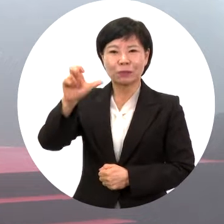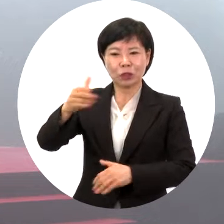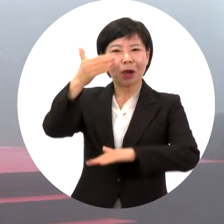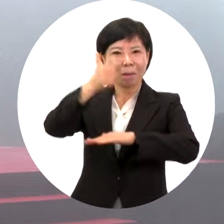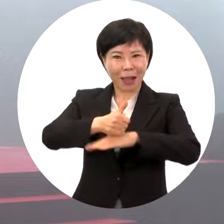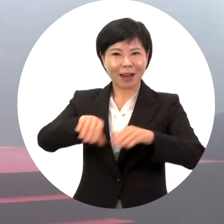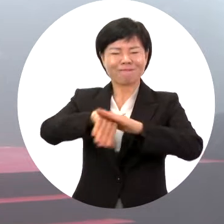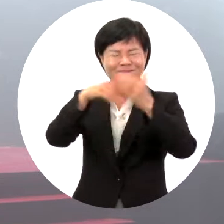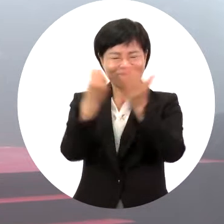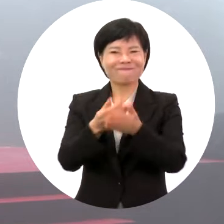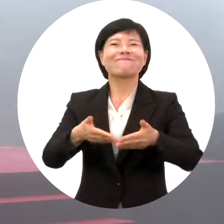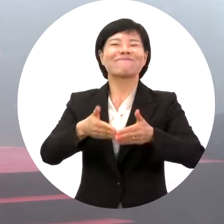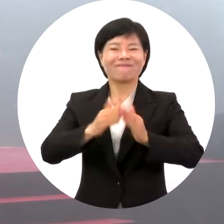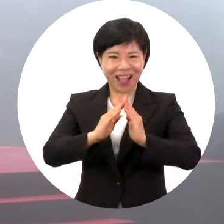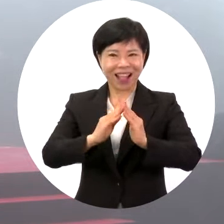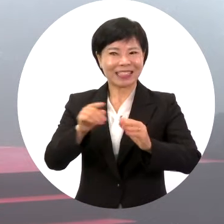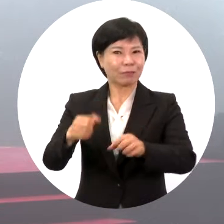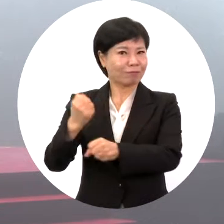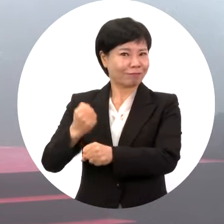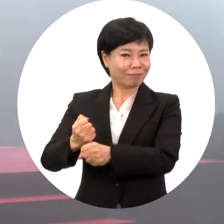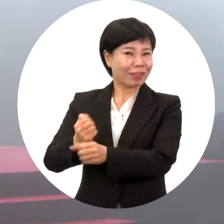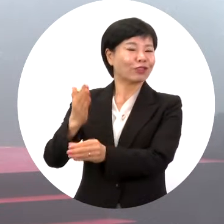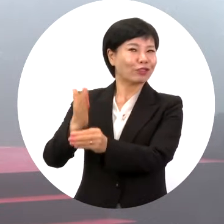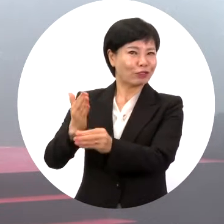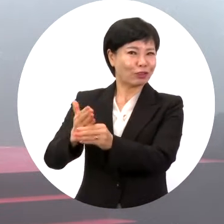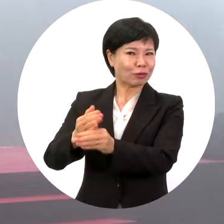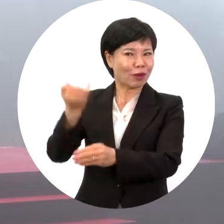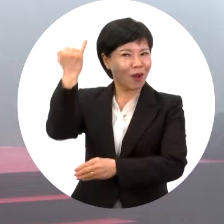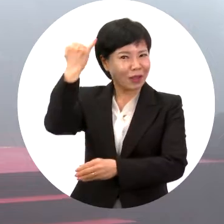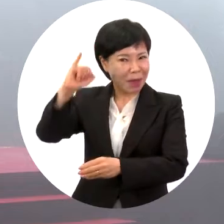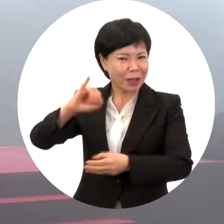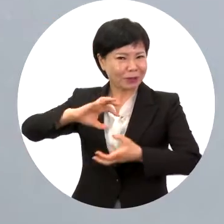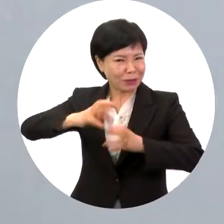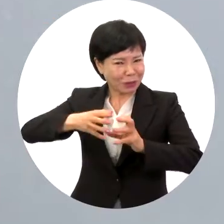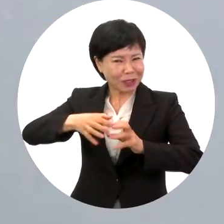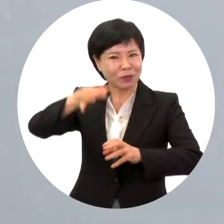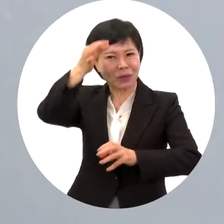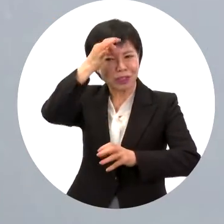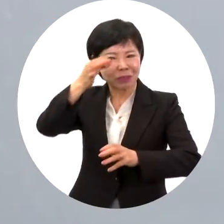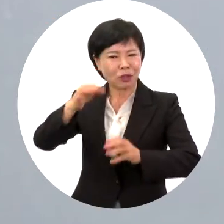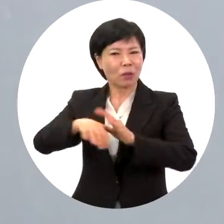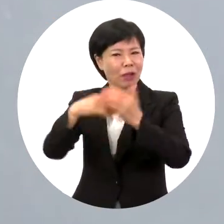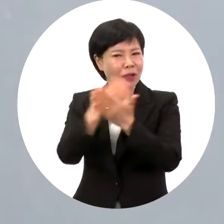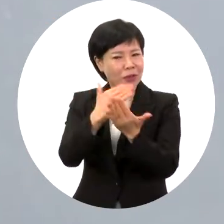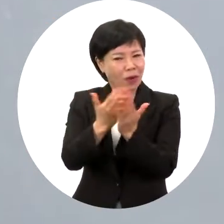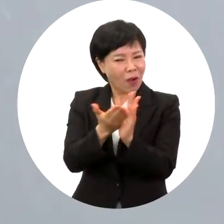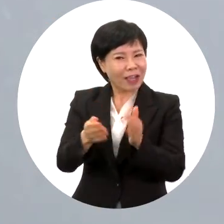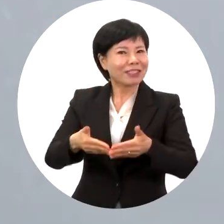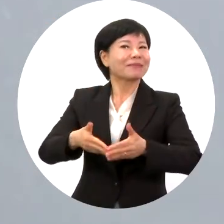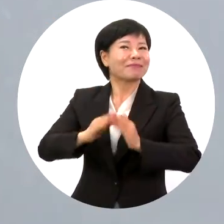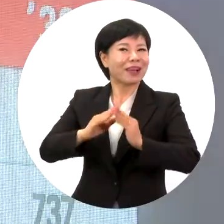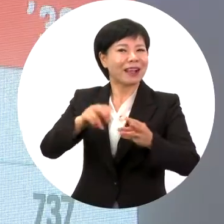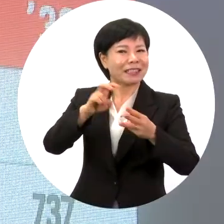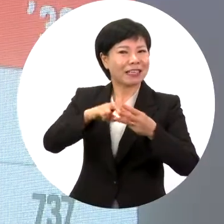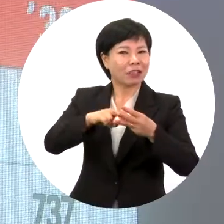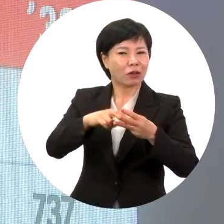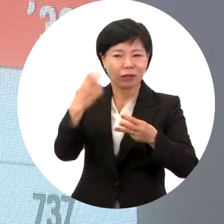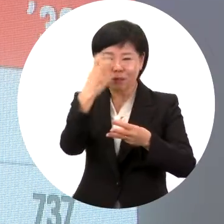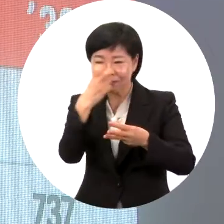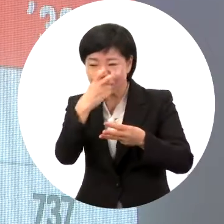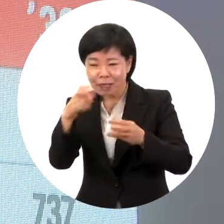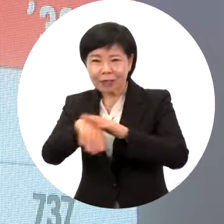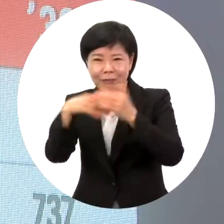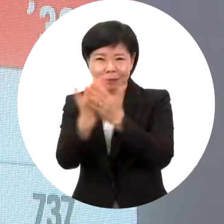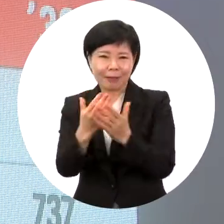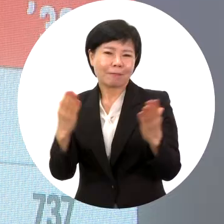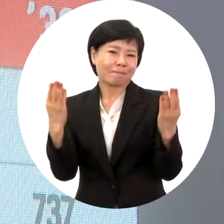말 완공을 목표로 조성 중인 우주센터는 위성 개발과 조립, 기능과 성능 시험시설, 그리고 우주센터 통제실 등을